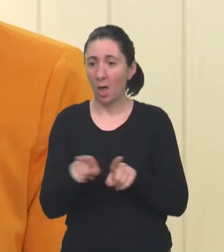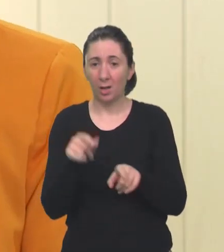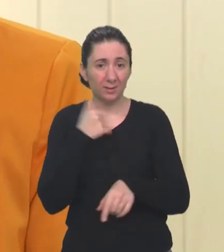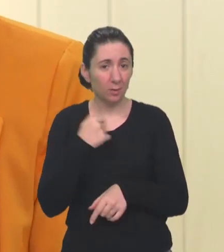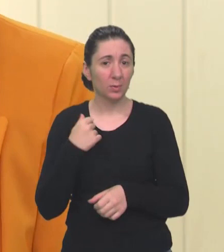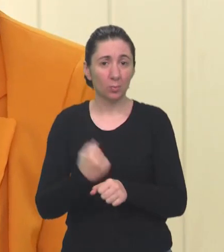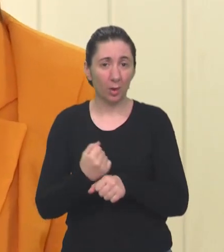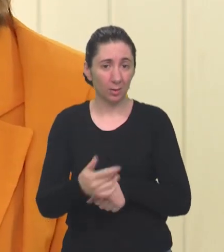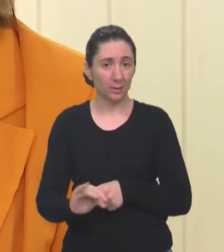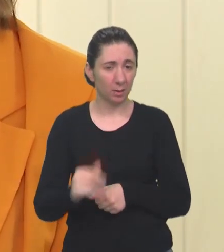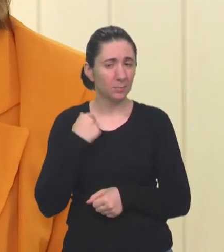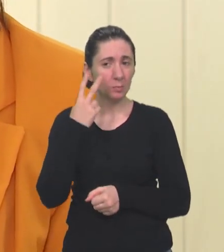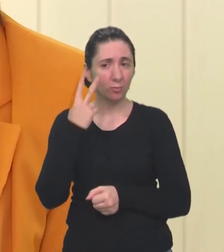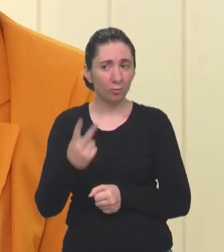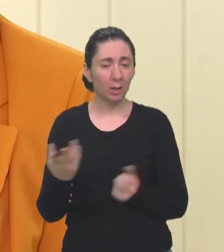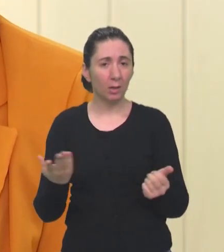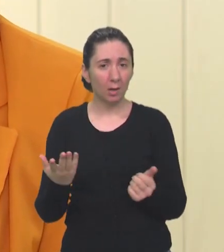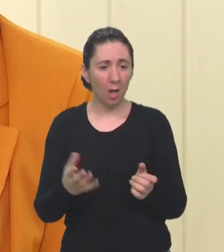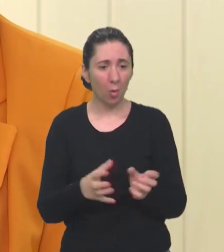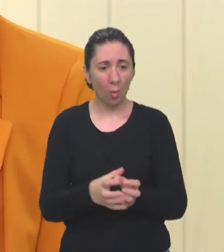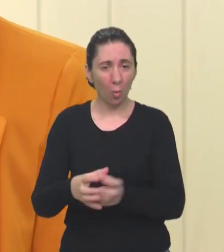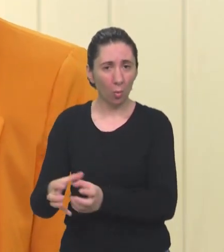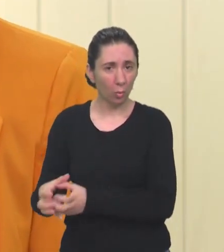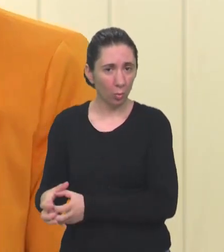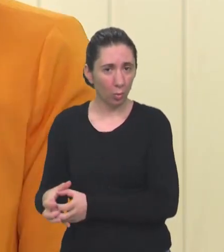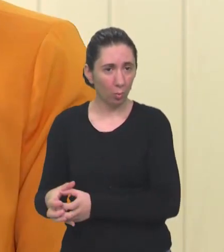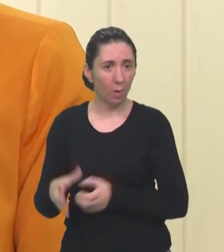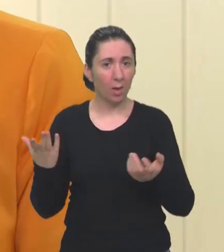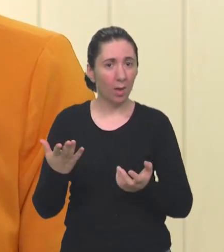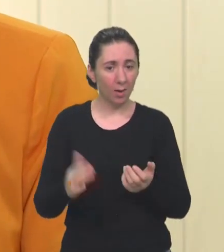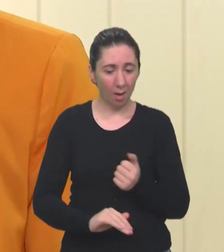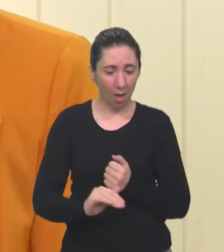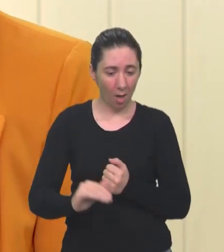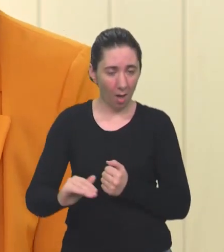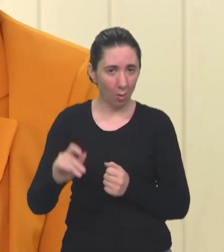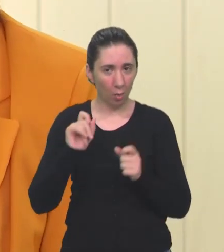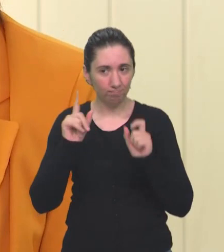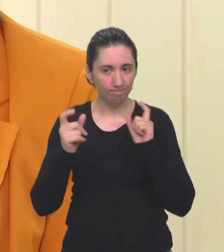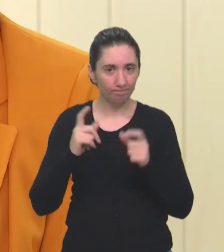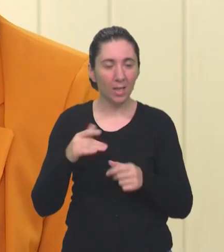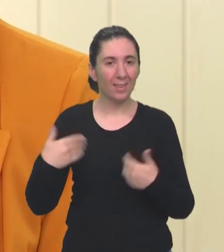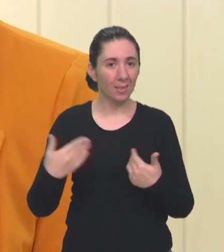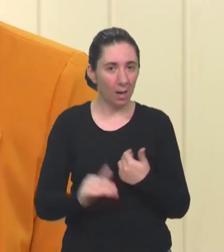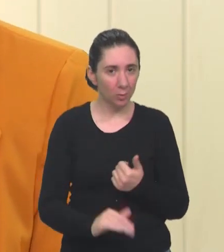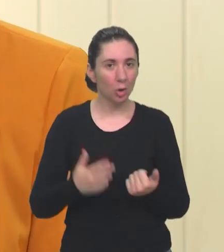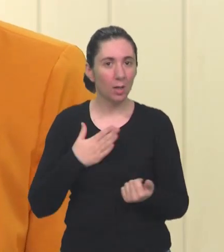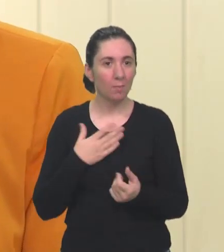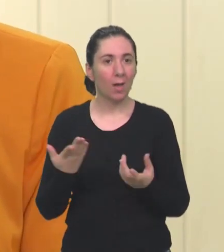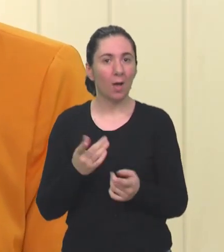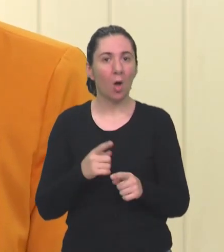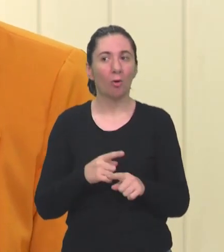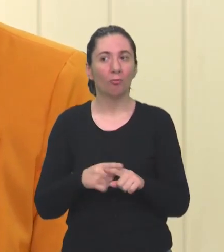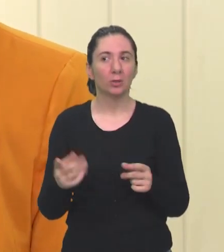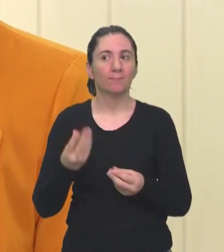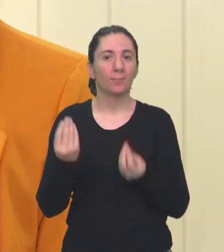svejedno radili sa djecom i vidjeli smo u stvari kako koja grupa i kako koji uzrast reagira. Pa onda sa onim najmlađima imate u stvari ko neku